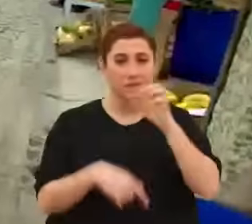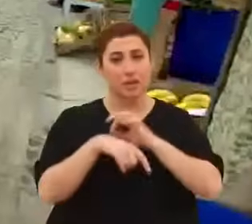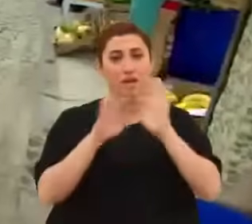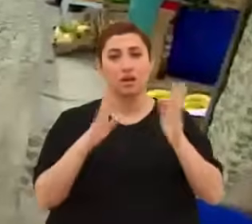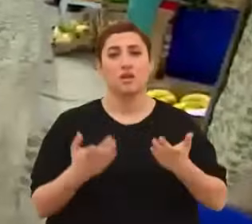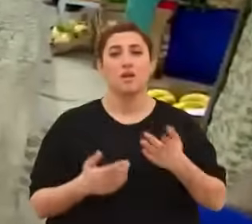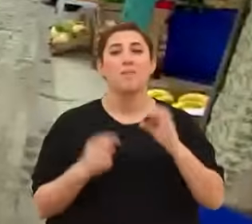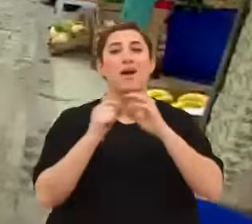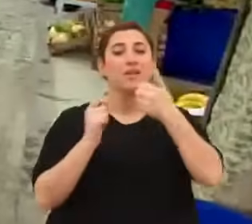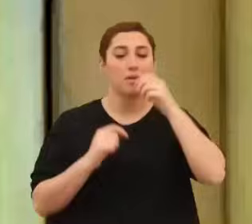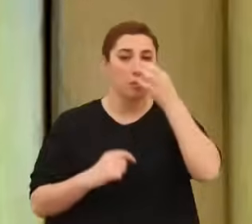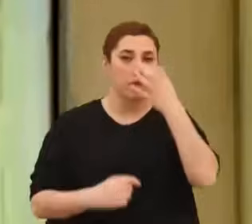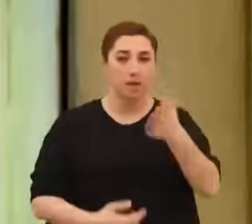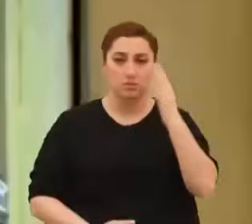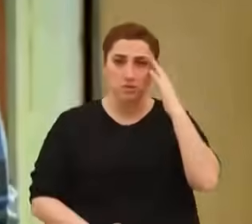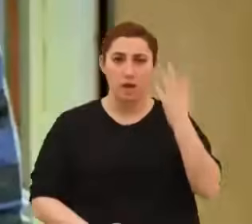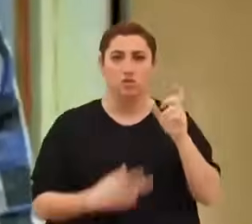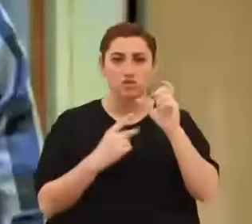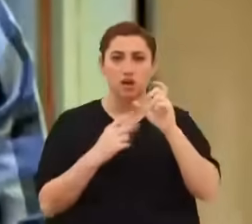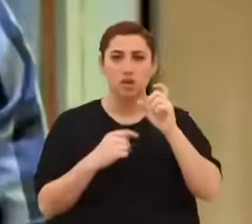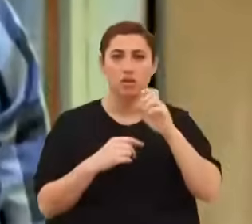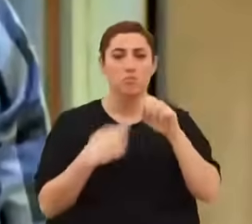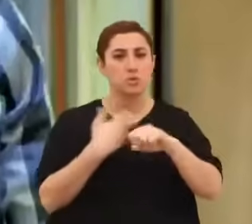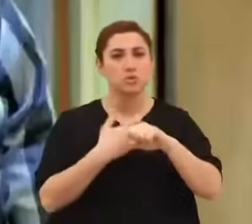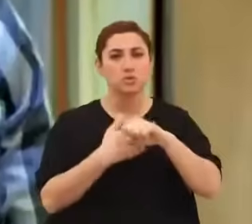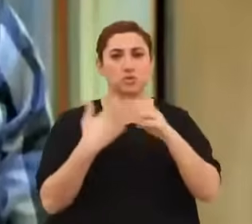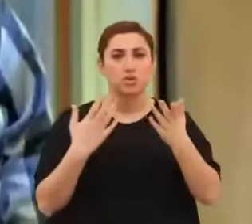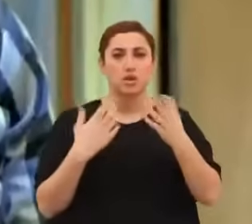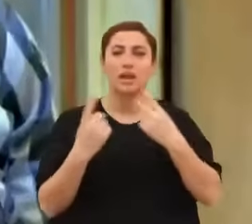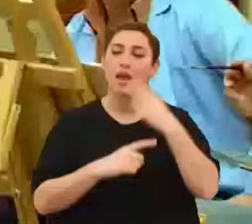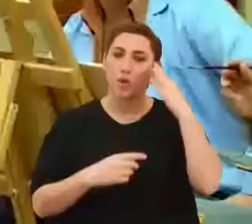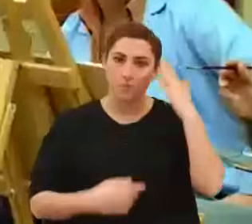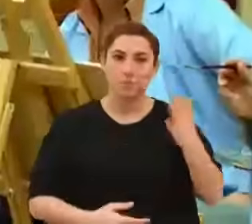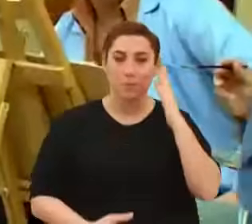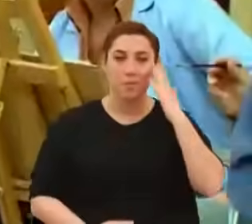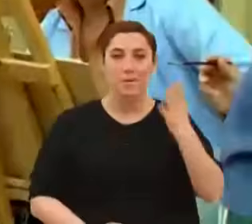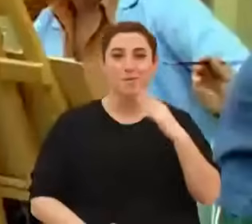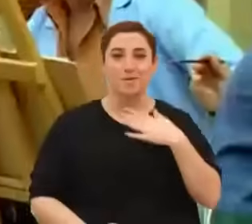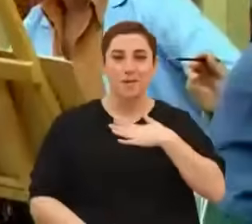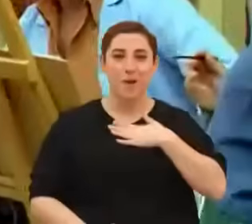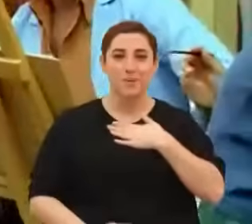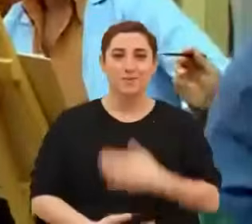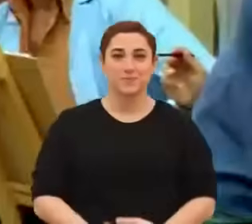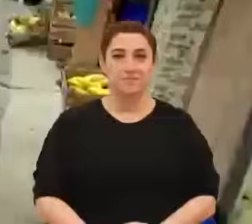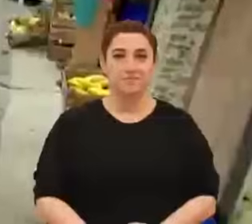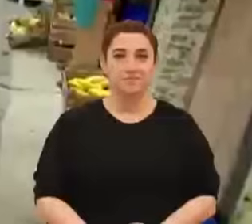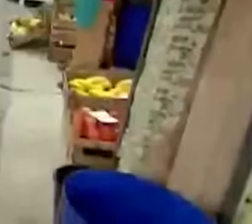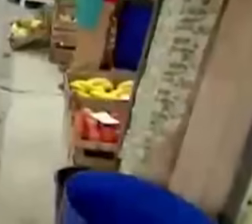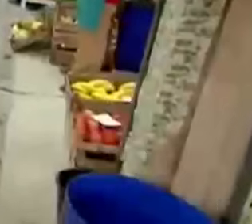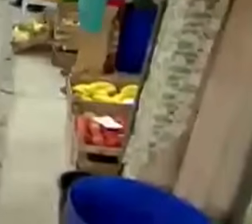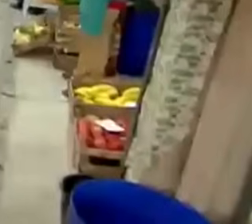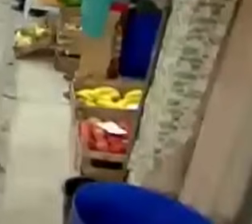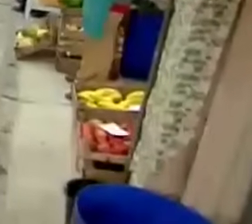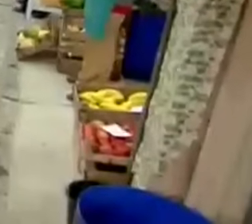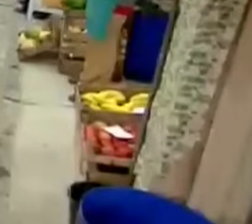ya. Bahtiyar abi kolay gelsin. Sağ ol Çağatay, hey maşallah. Yenge hoş geldin. Hoş bulduk, sağ olun.